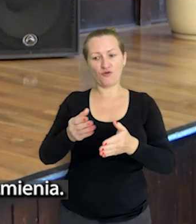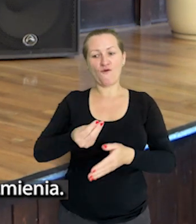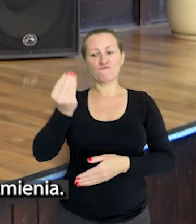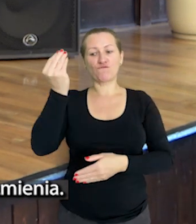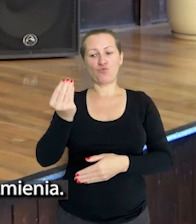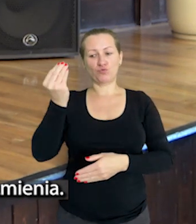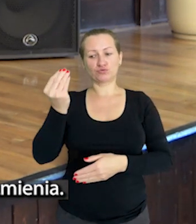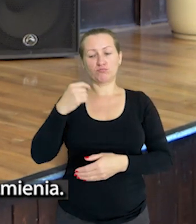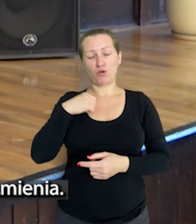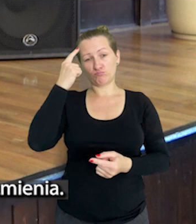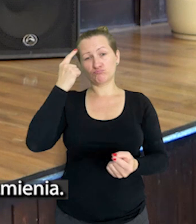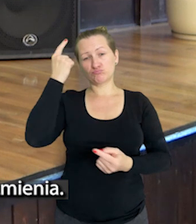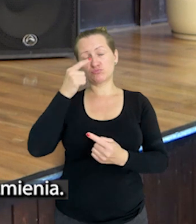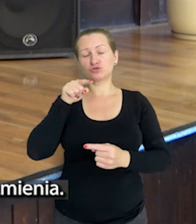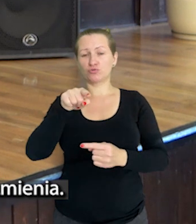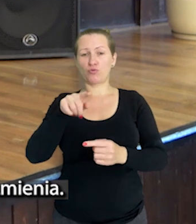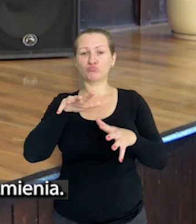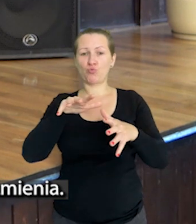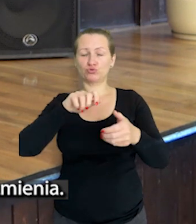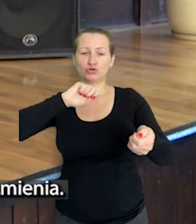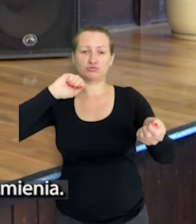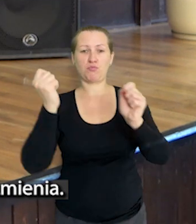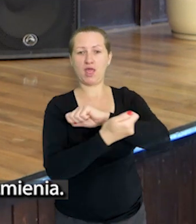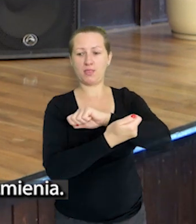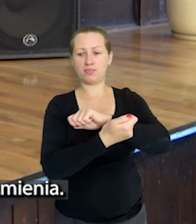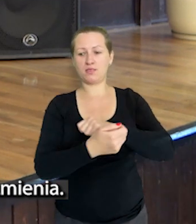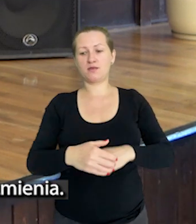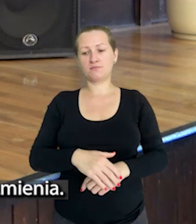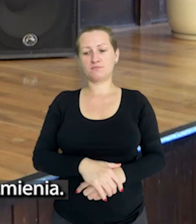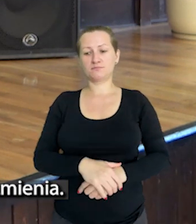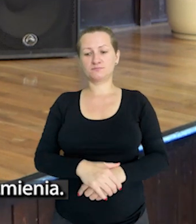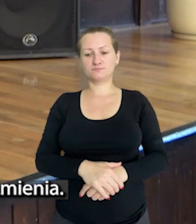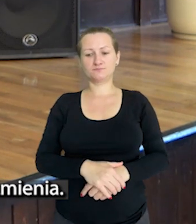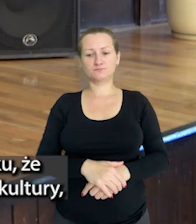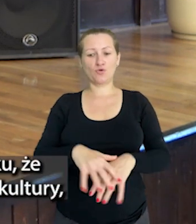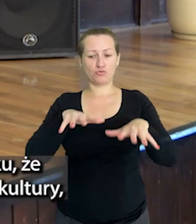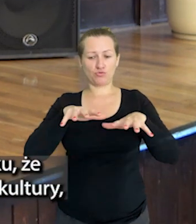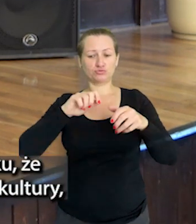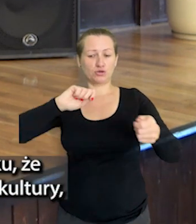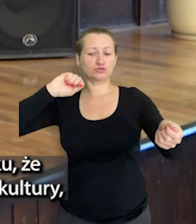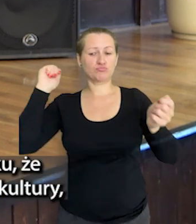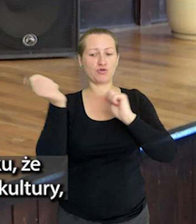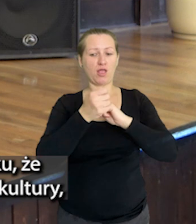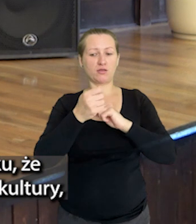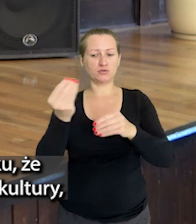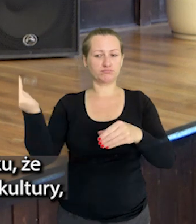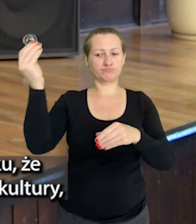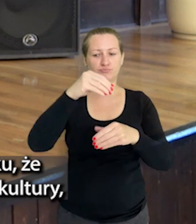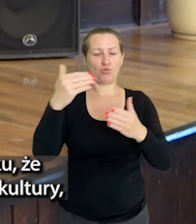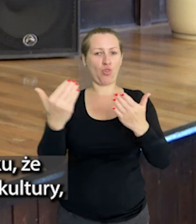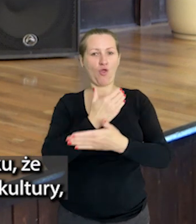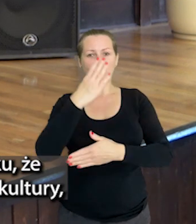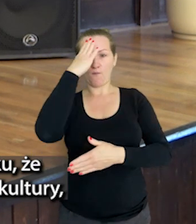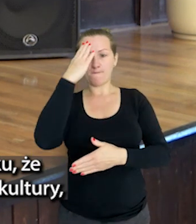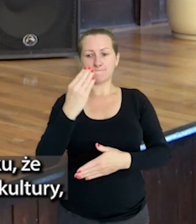wnuczkę Singera, bo myślę, że to dużo zmienia w ogóle, że dużo zmienia, że pojawił